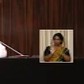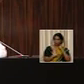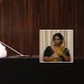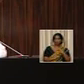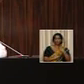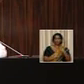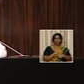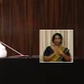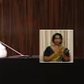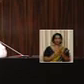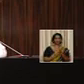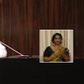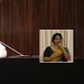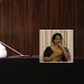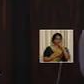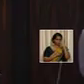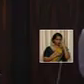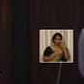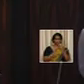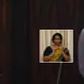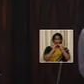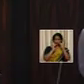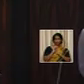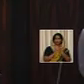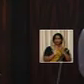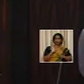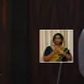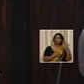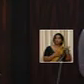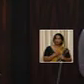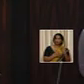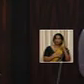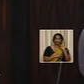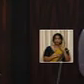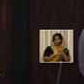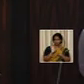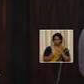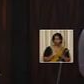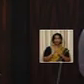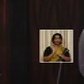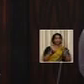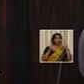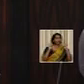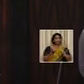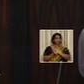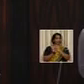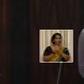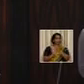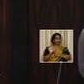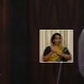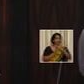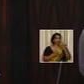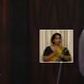ශ්‍රී ලංකා උත්තේජක මර්ධන නියෝජ්‍ය ආයතනයේ වාර්ෂික වාර්තාව සහ 2020 වර්ෂය සඳහා ජාතික ක්‍රීඩා අරමුදලේ වාර්ෂික